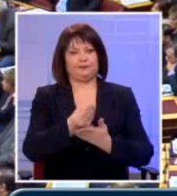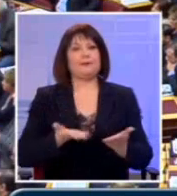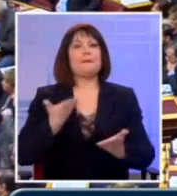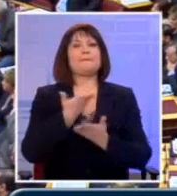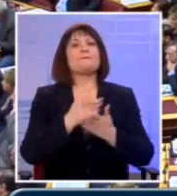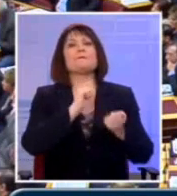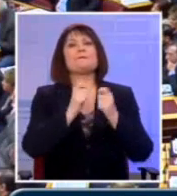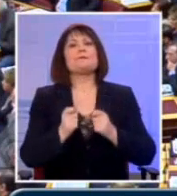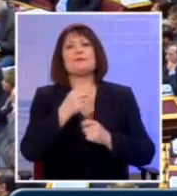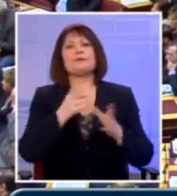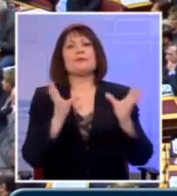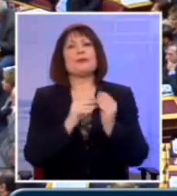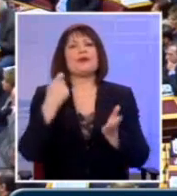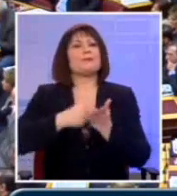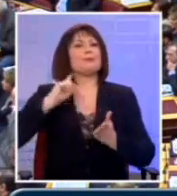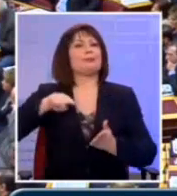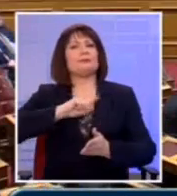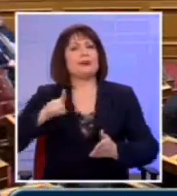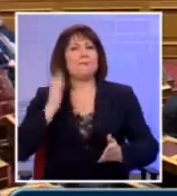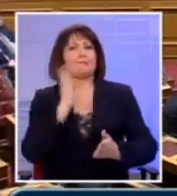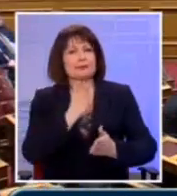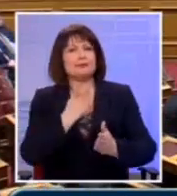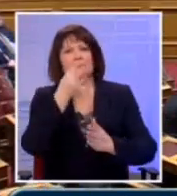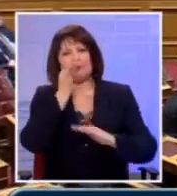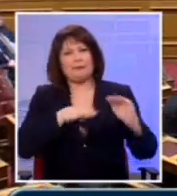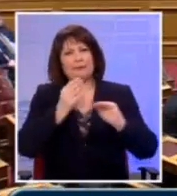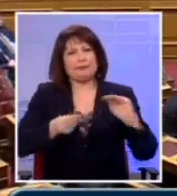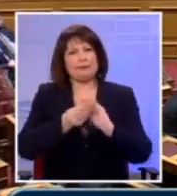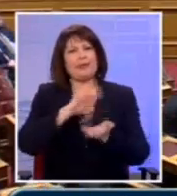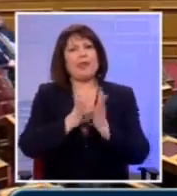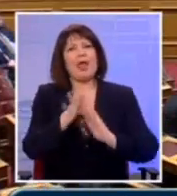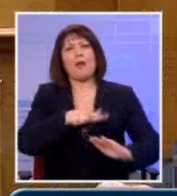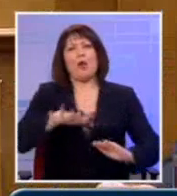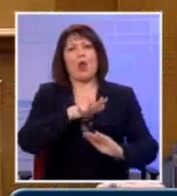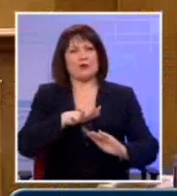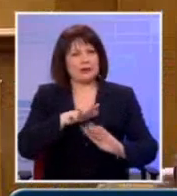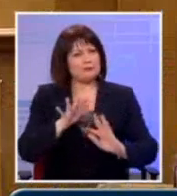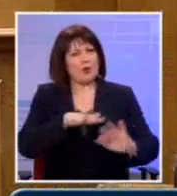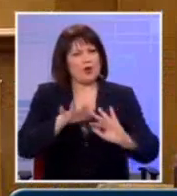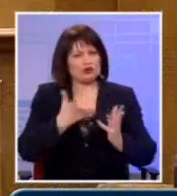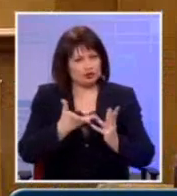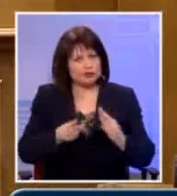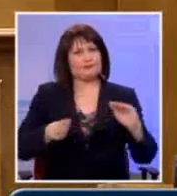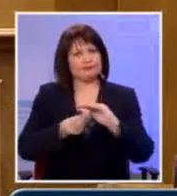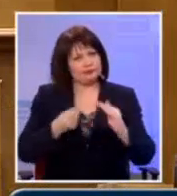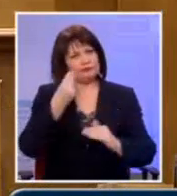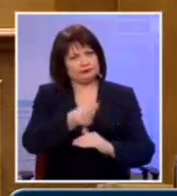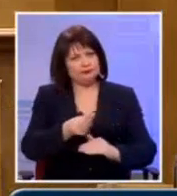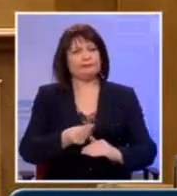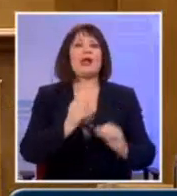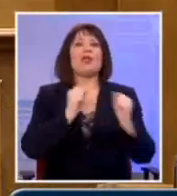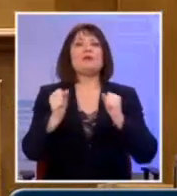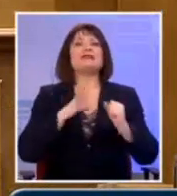Μεταρρυθμίσεων για την καταπολέμηση της φοροδιαφυγής, της διαφθοράς και της διαπλοκής. Για την αντιμετώπιση ανθρωπιστικής